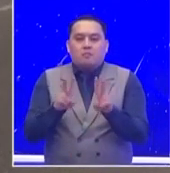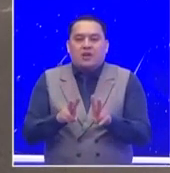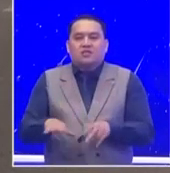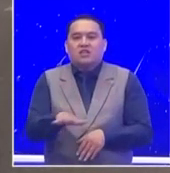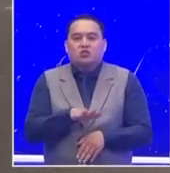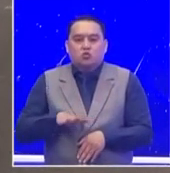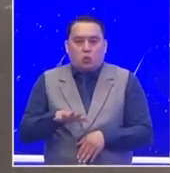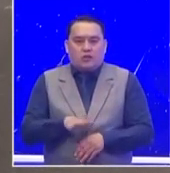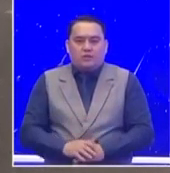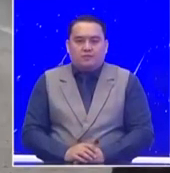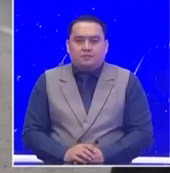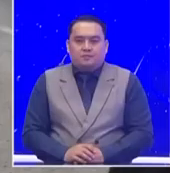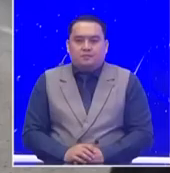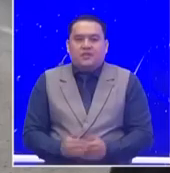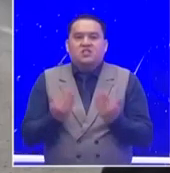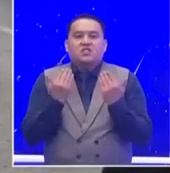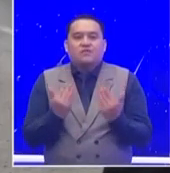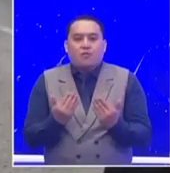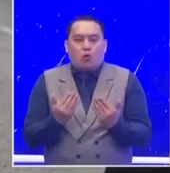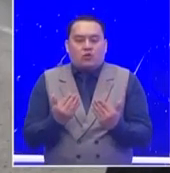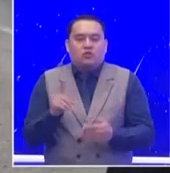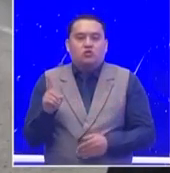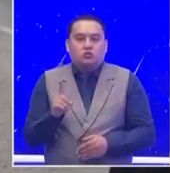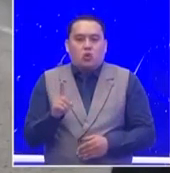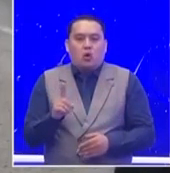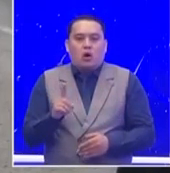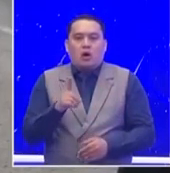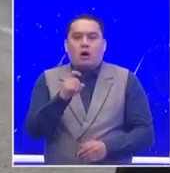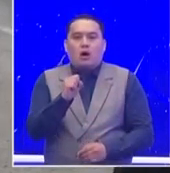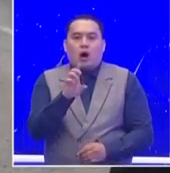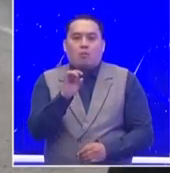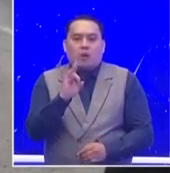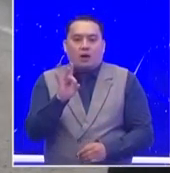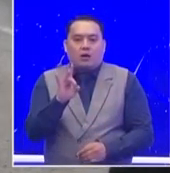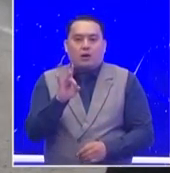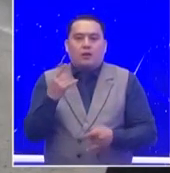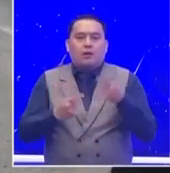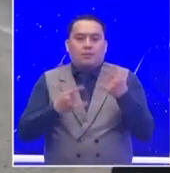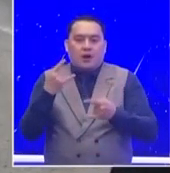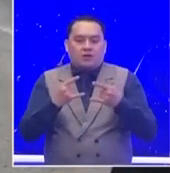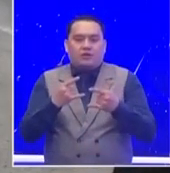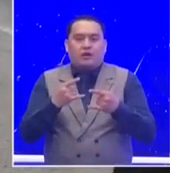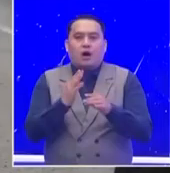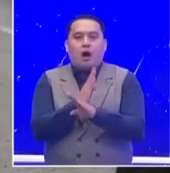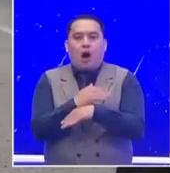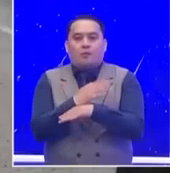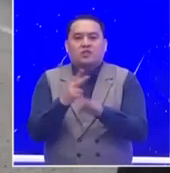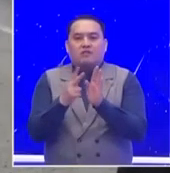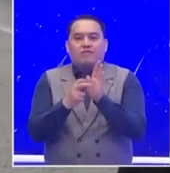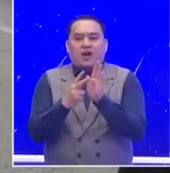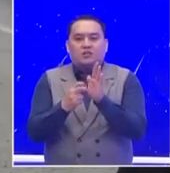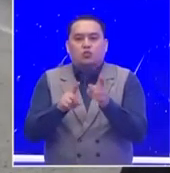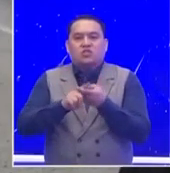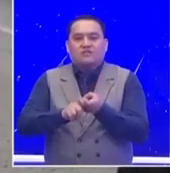отметил Кайрат Баймухамбетов. Сегодня по каналу Хабар-24 передавали, якобы Кавшегаев 800